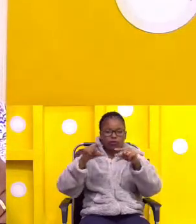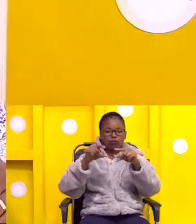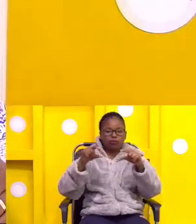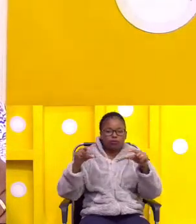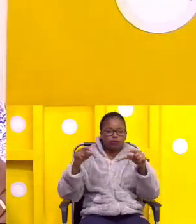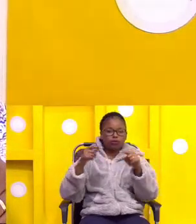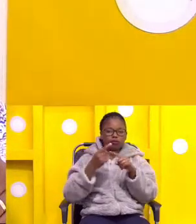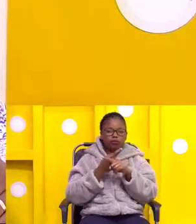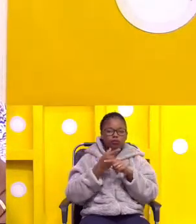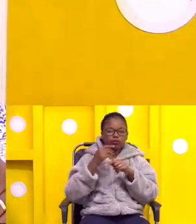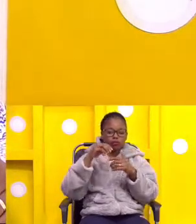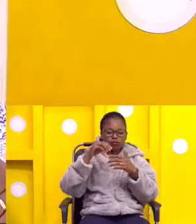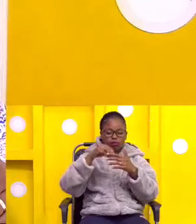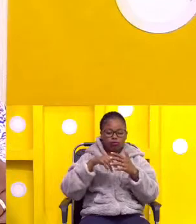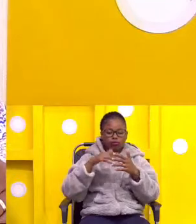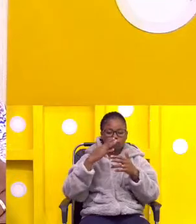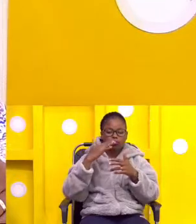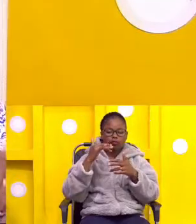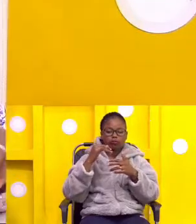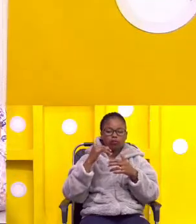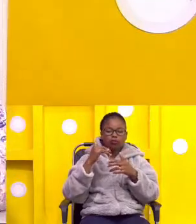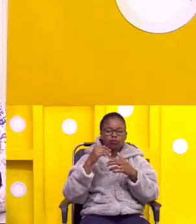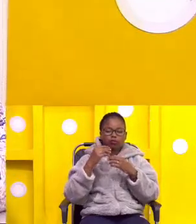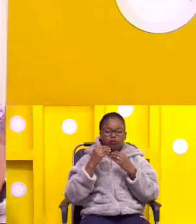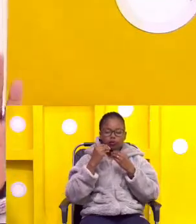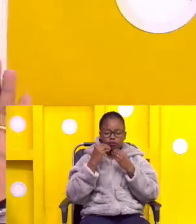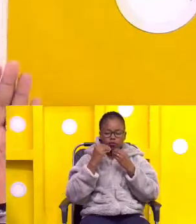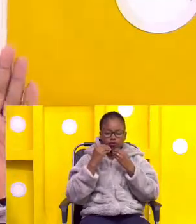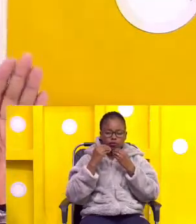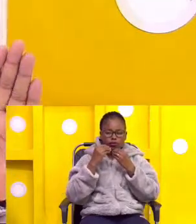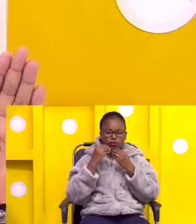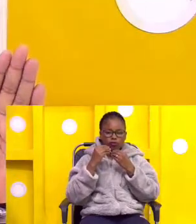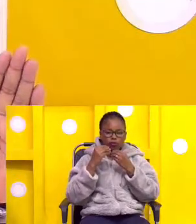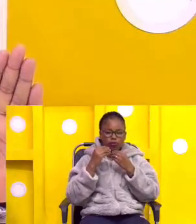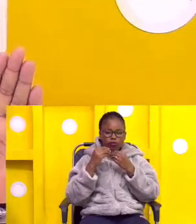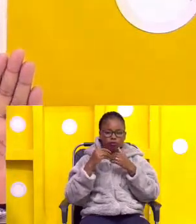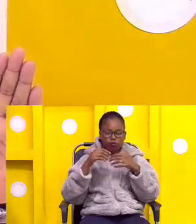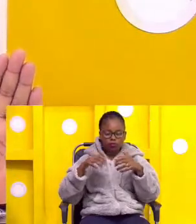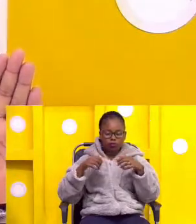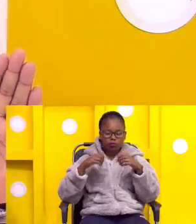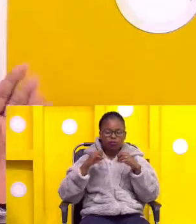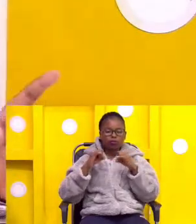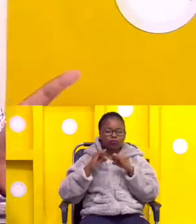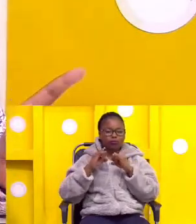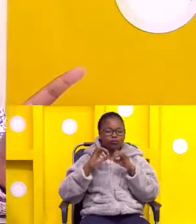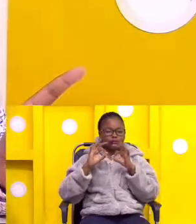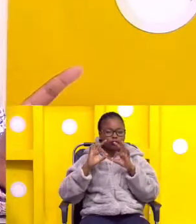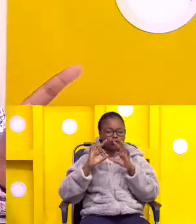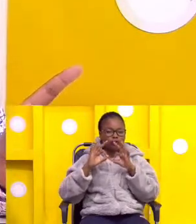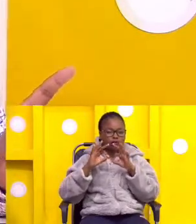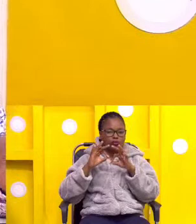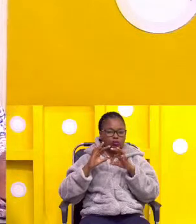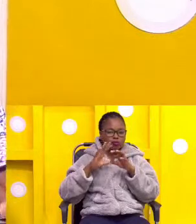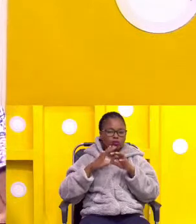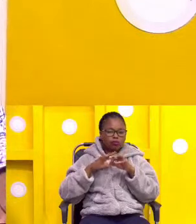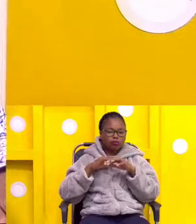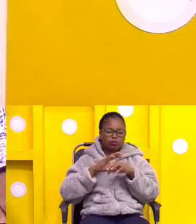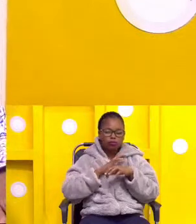ili ingi kuhithi igu kinya oku jure na wikire thogithi weterere